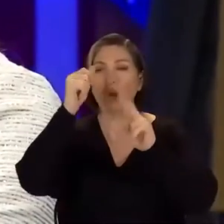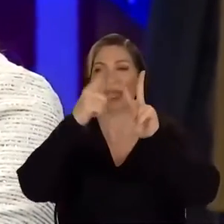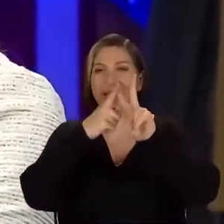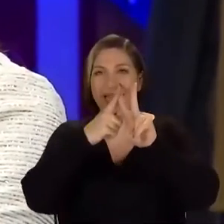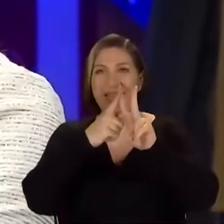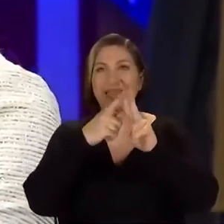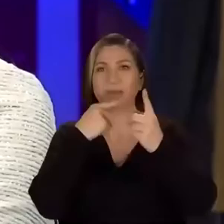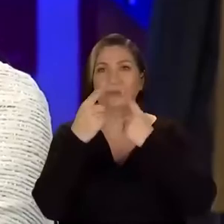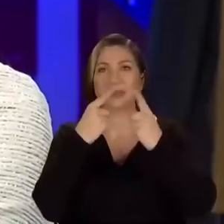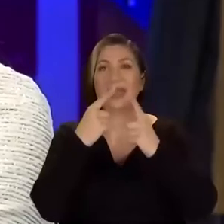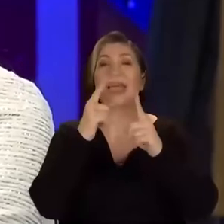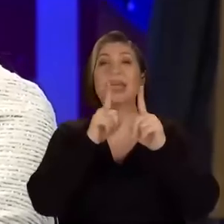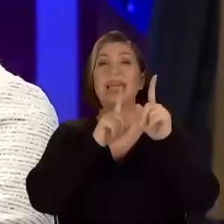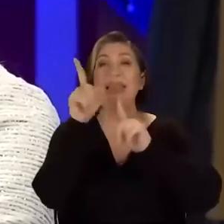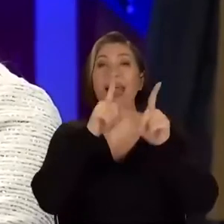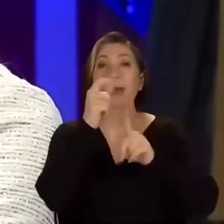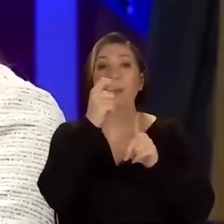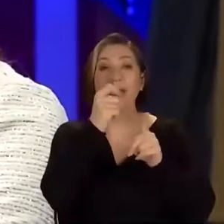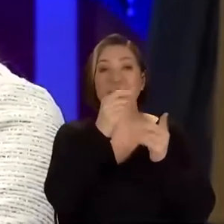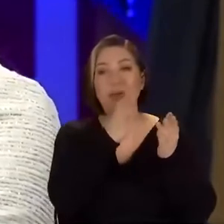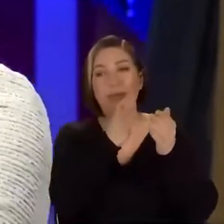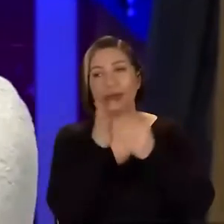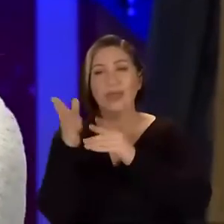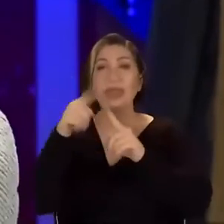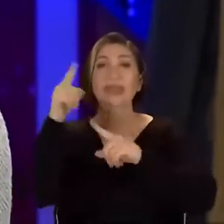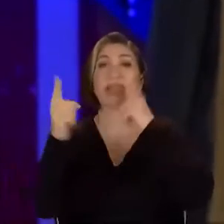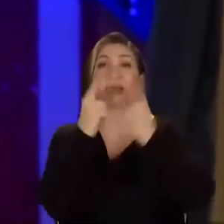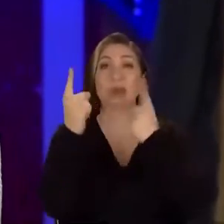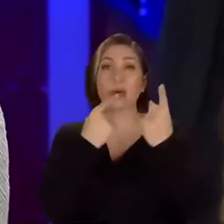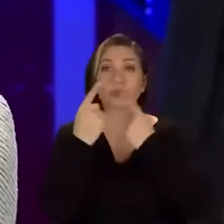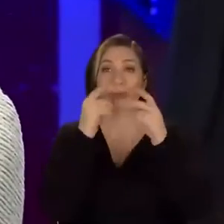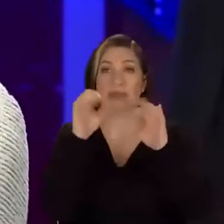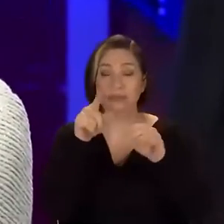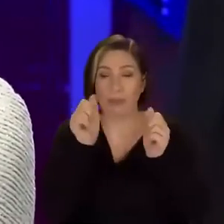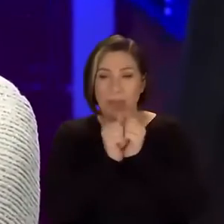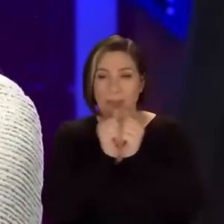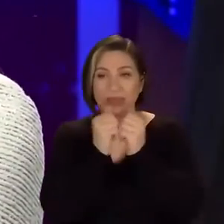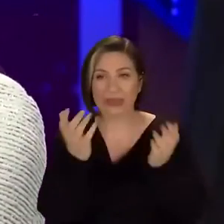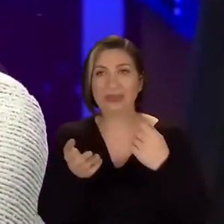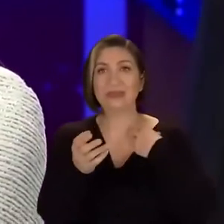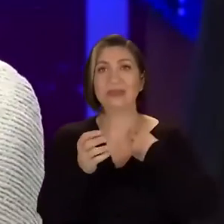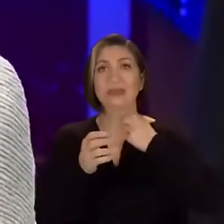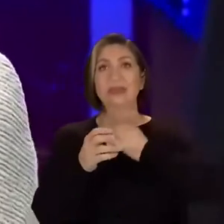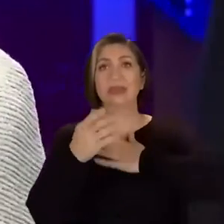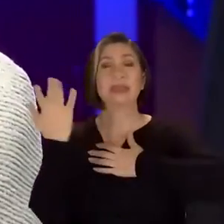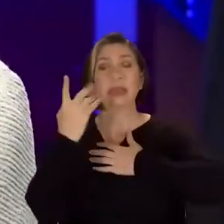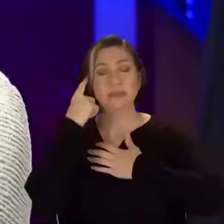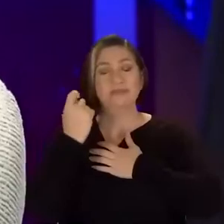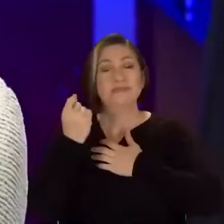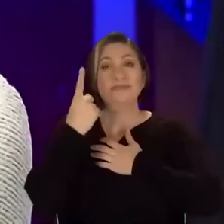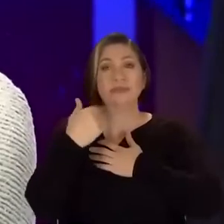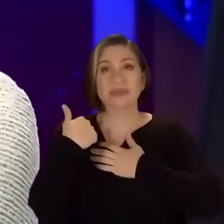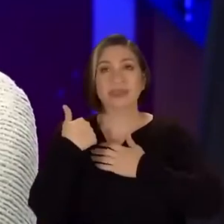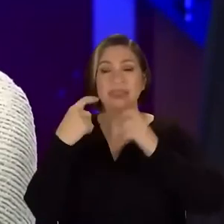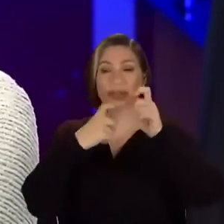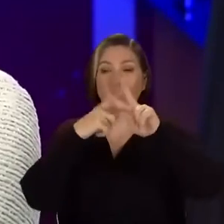paradan çıkıp biraz teknolojiden bahsetmeye başladık. Şimdi burada da sizinle beraberiz. Ben neyden ilham aldım biliyor musunuz?